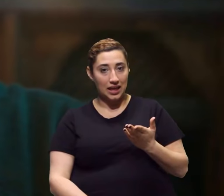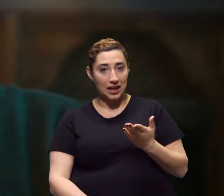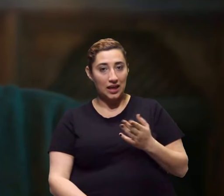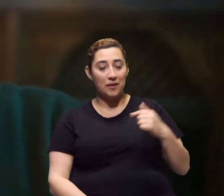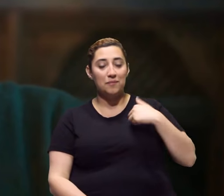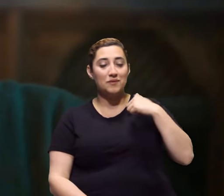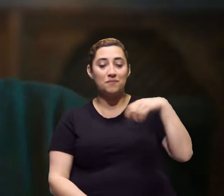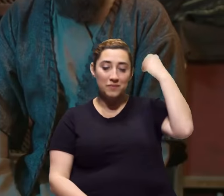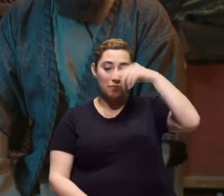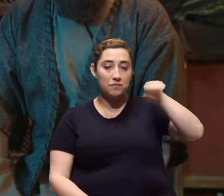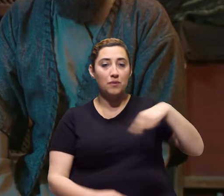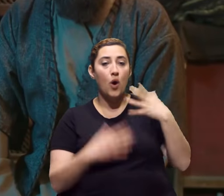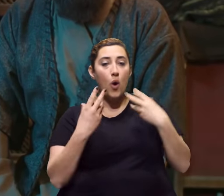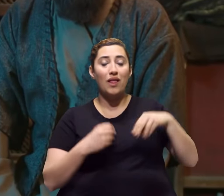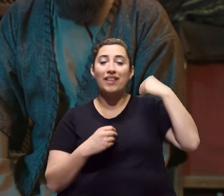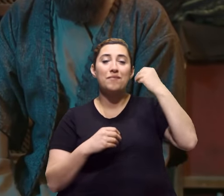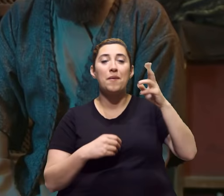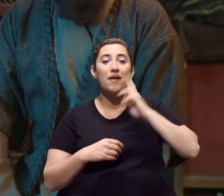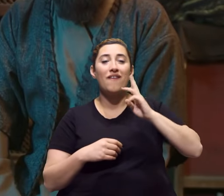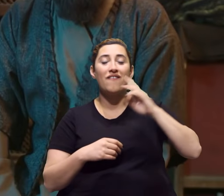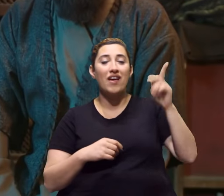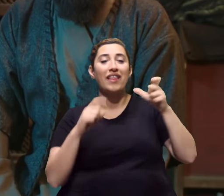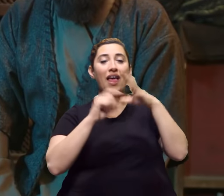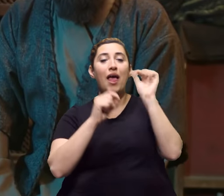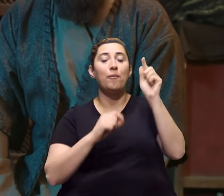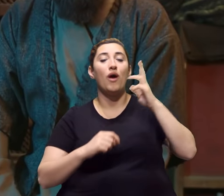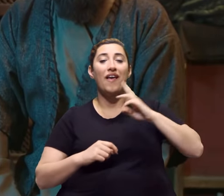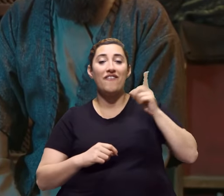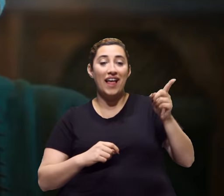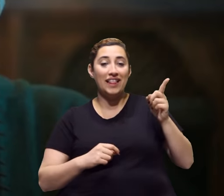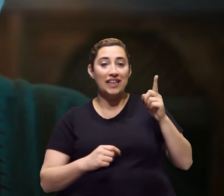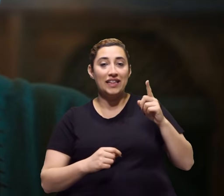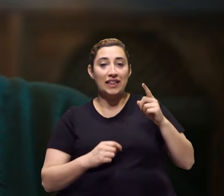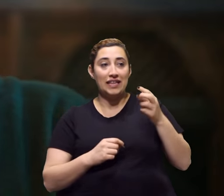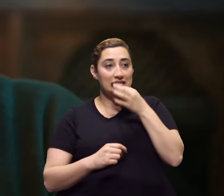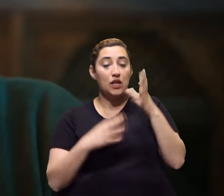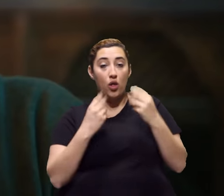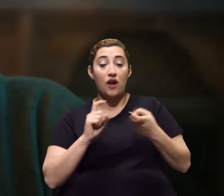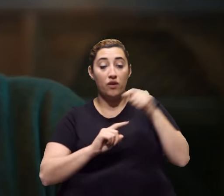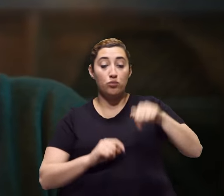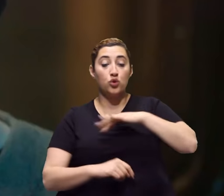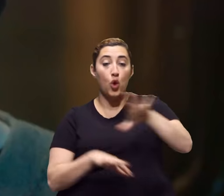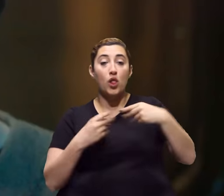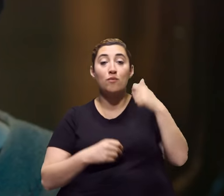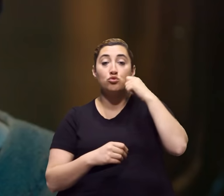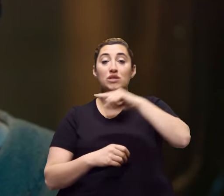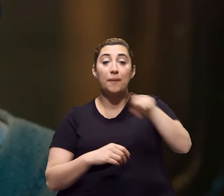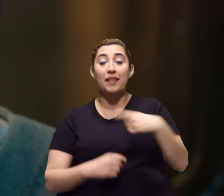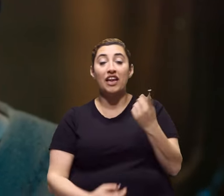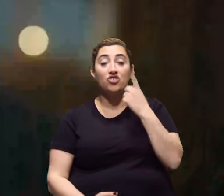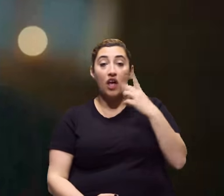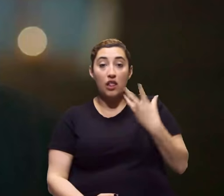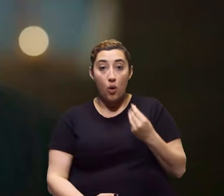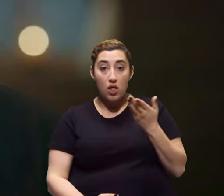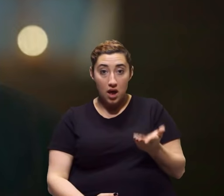amelde mezhebimizin imamı, İmam-ı Azam Ebu Hanife Hazretleri'nin içtihadı ve burada bulunan Müslümanların